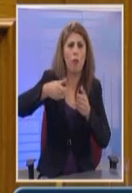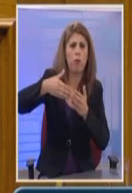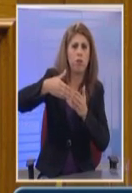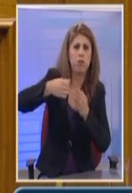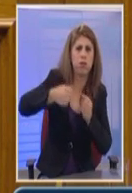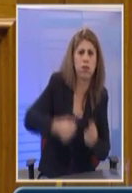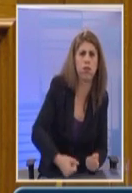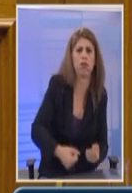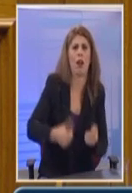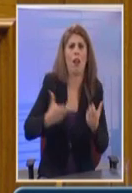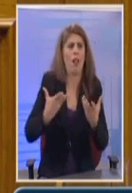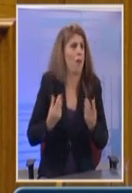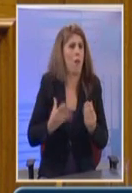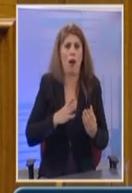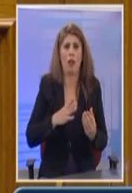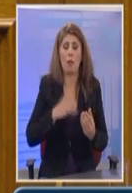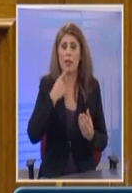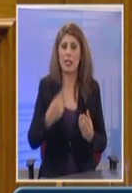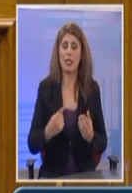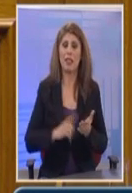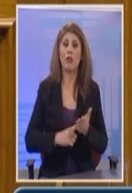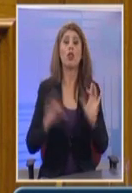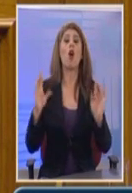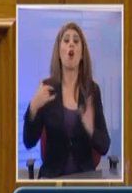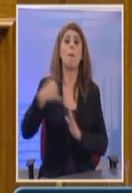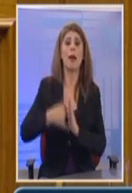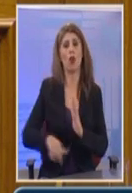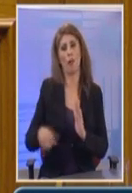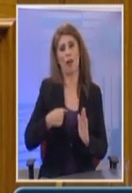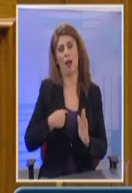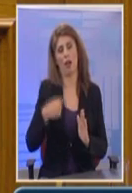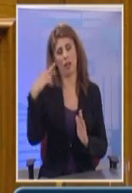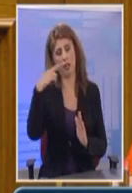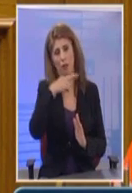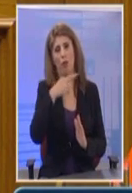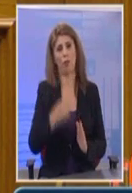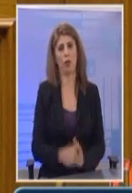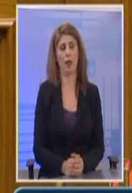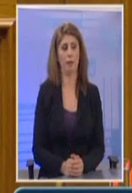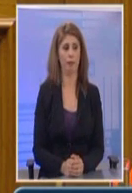ταυτότητα. Ταυτότητα χωρίς περιεχόμενο είναι αυτή, κύριε Πρωθυπουργέ.